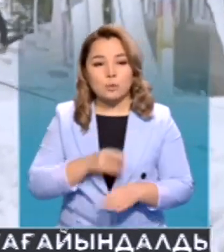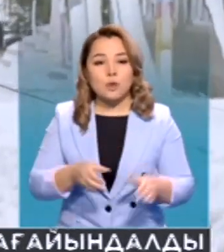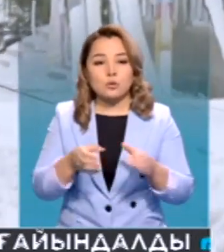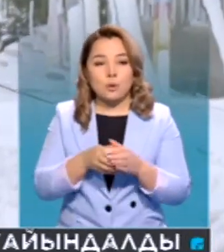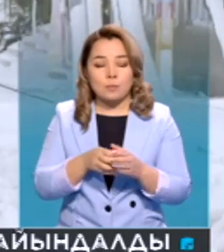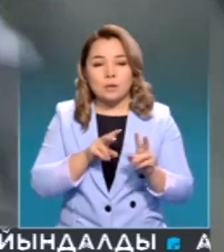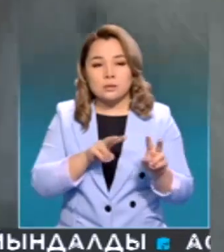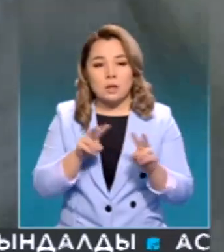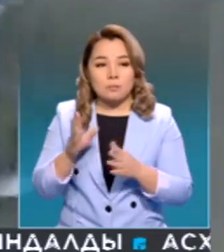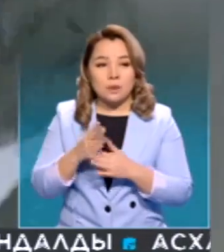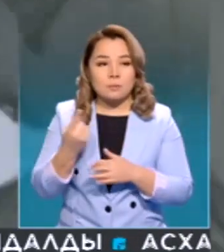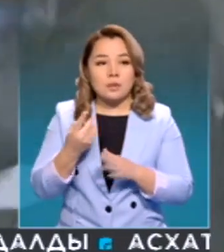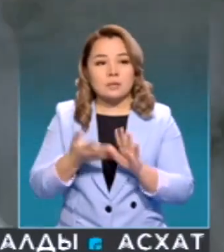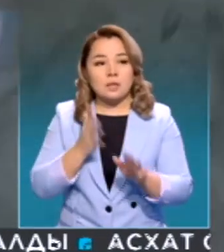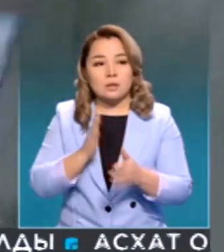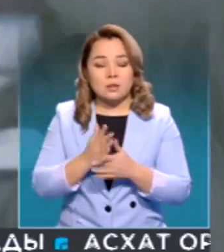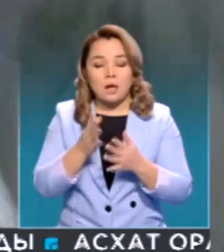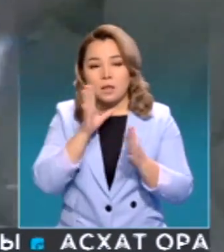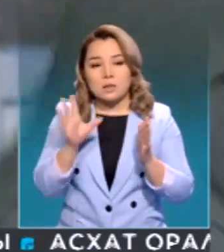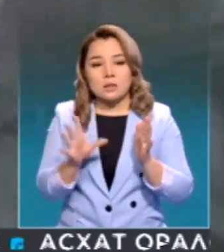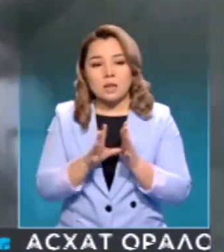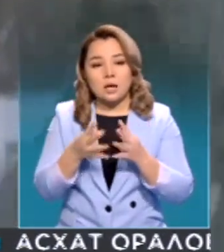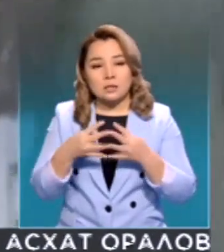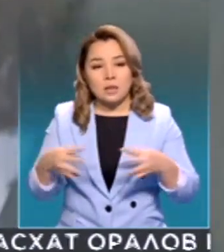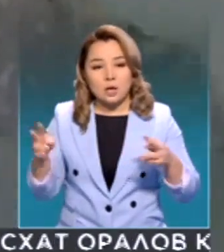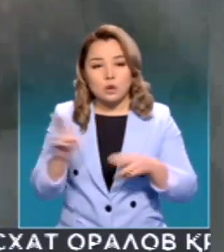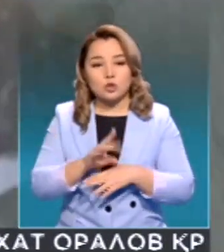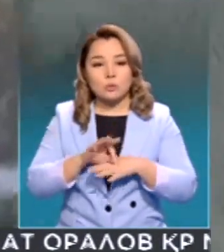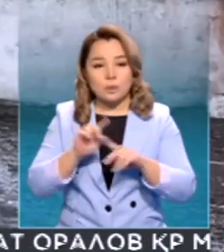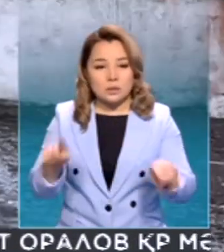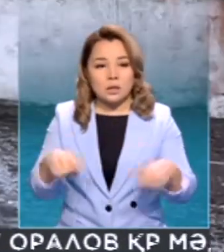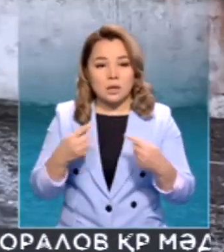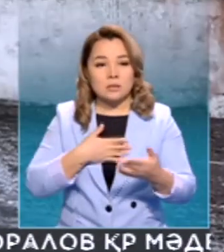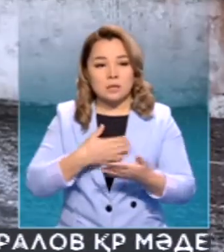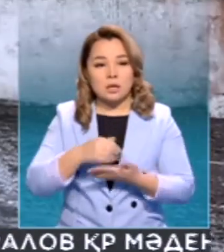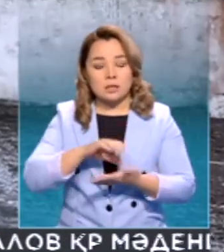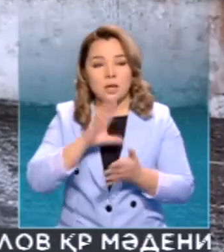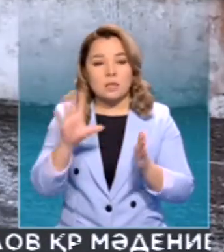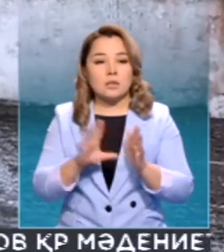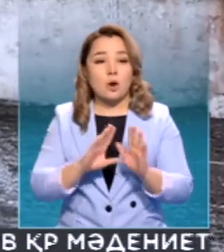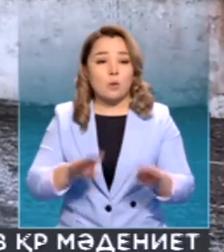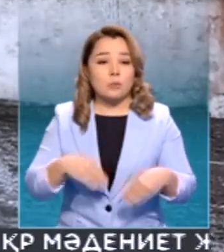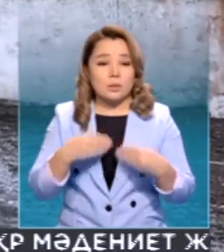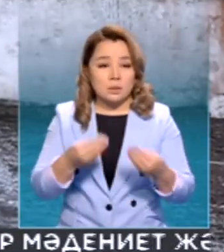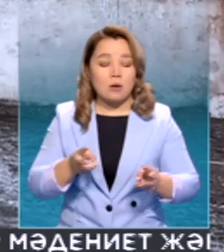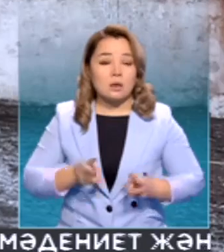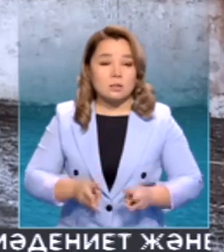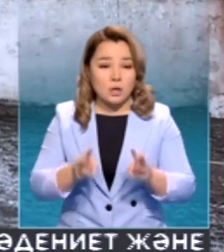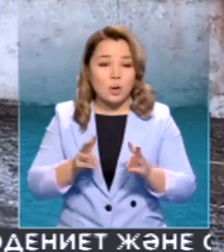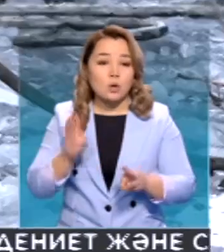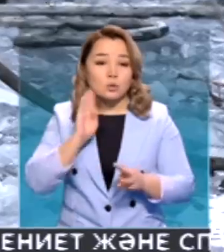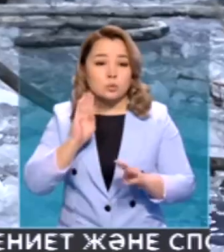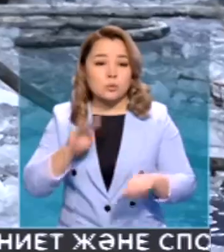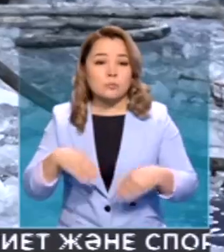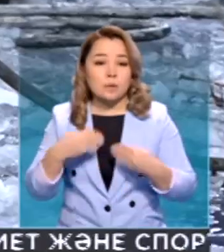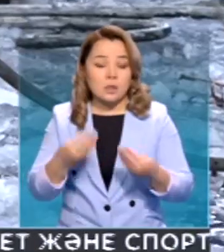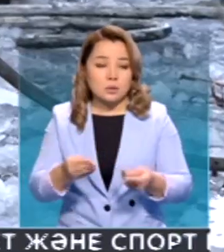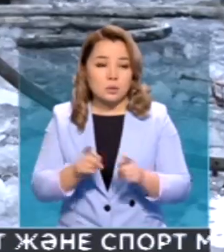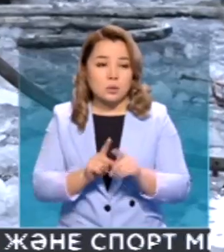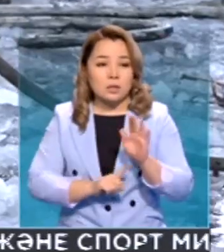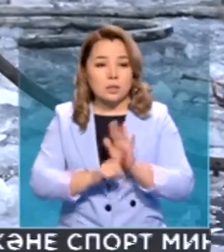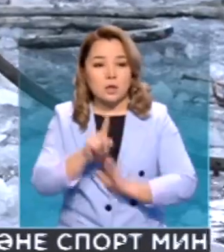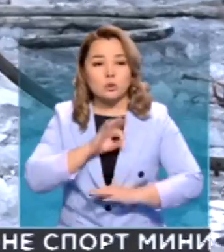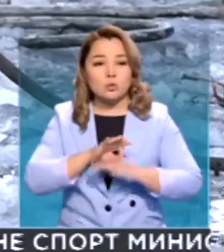құрылды. Мамандар бірінші кезекте электр желілерін қалпына келтіруге күш салып жатыр. Өйткені тоқ берілсе, қазандық пен су тарату мекемелері іске